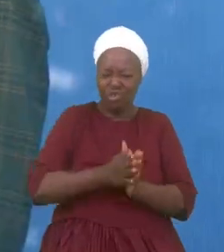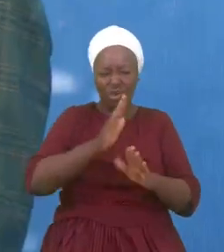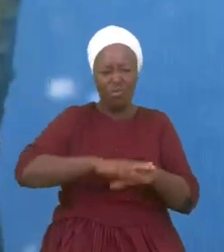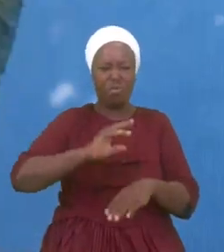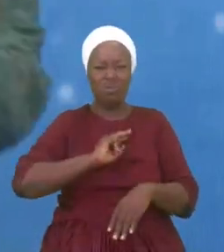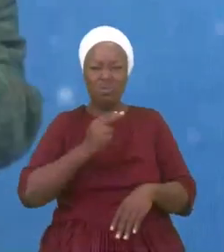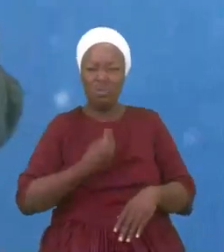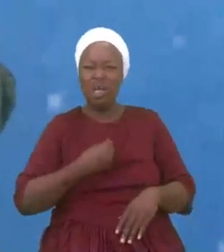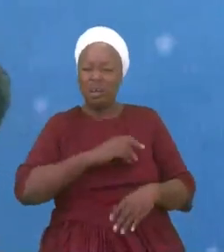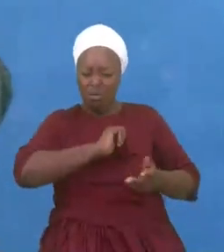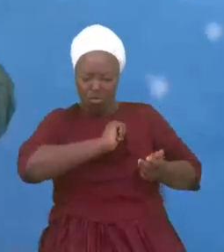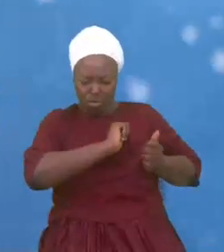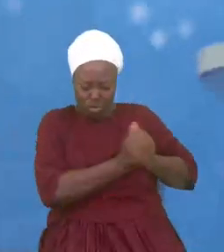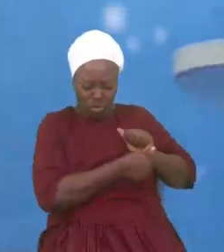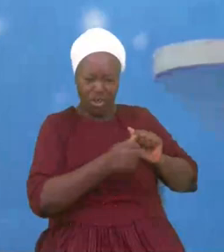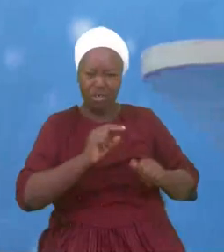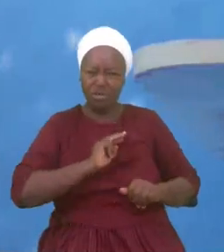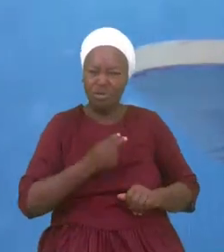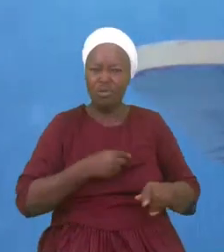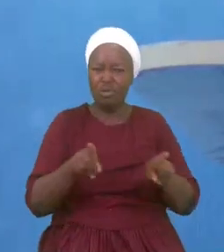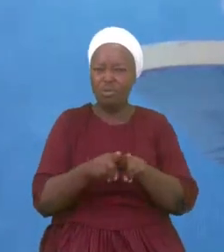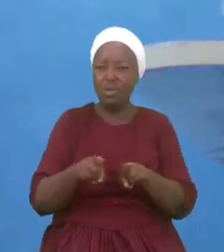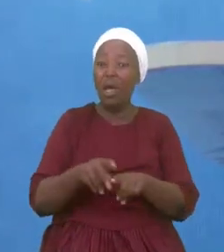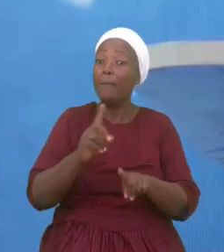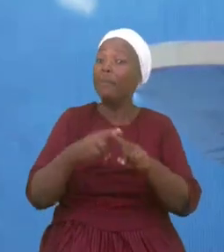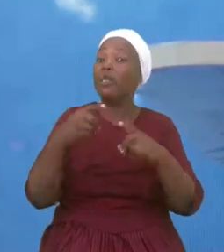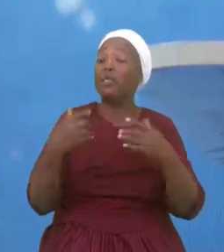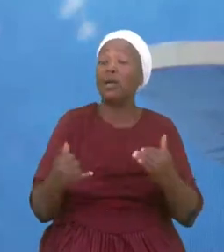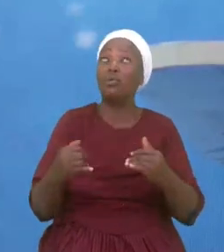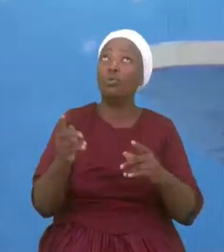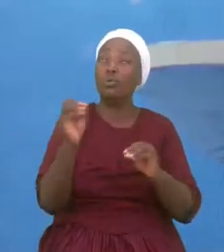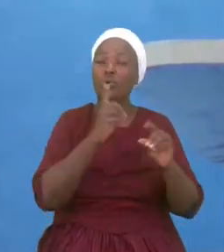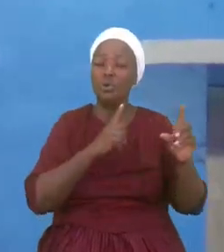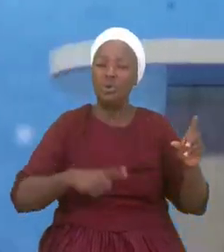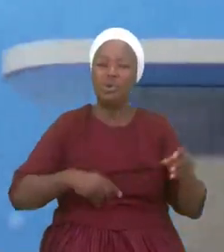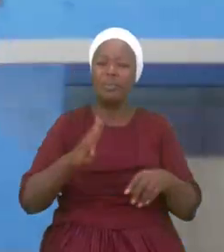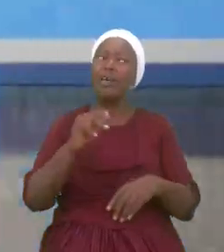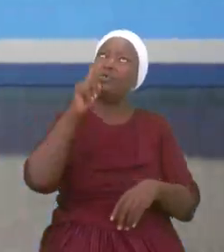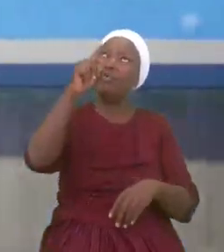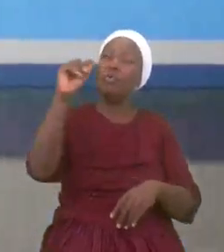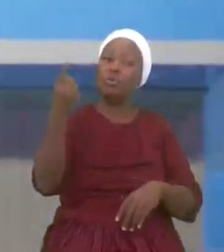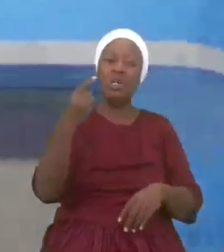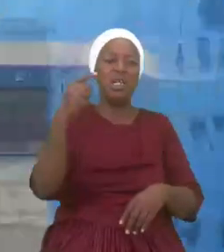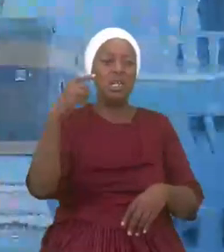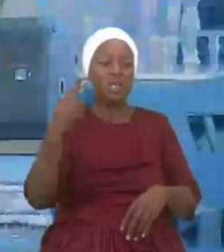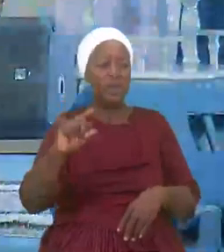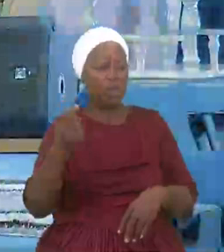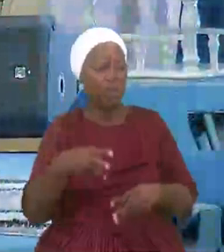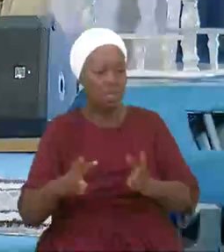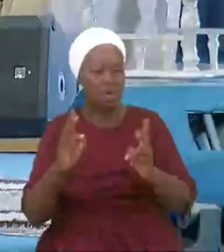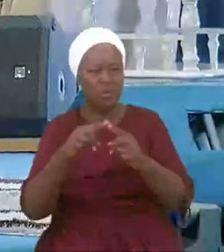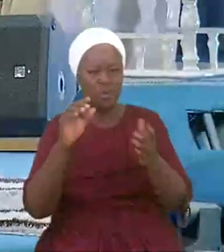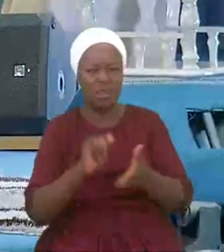littéralement il marche sur nous et nous piétine il nous faut nos pieds maintenant c'est mais